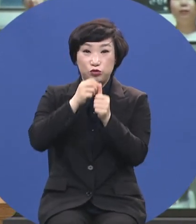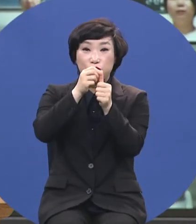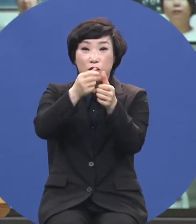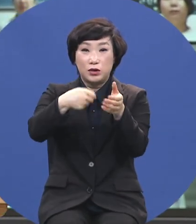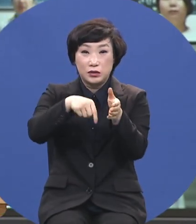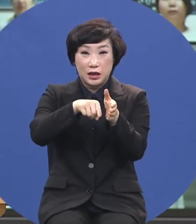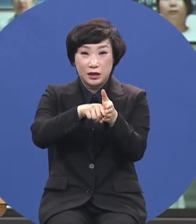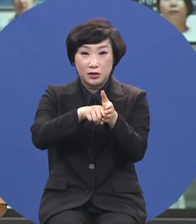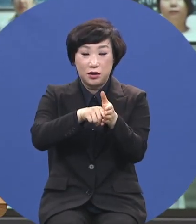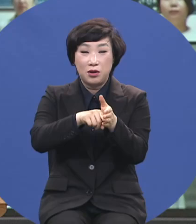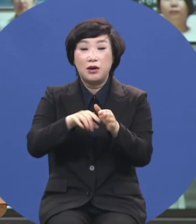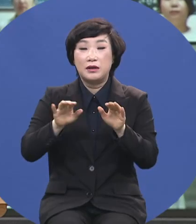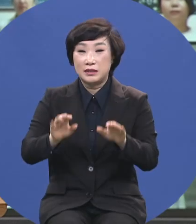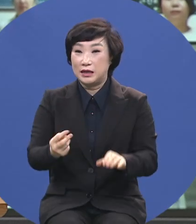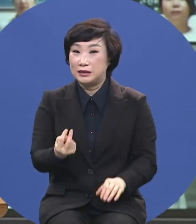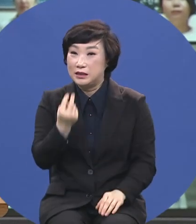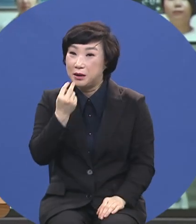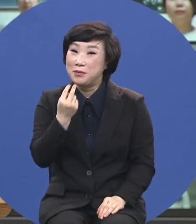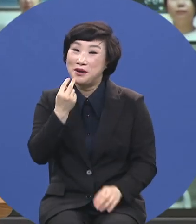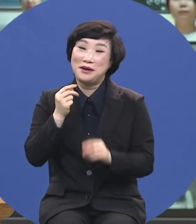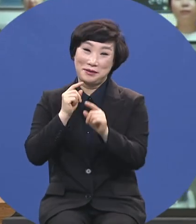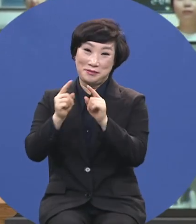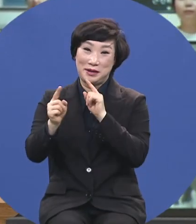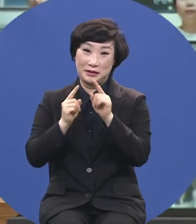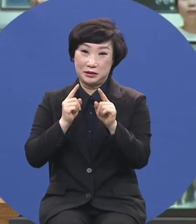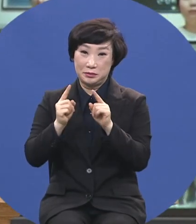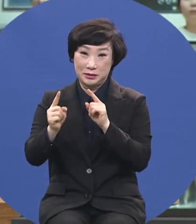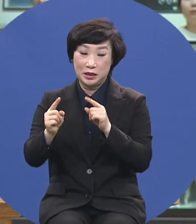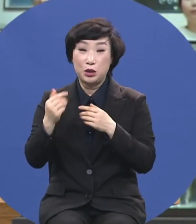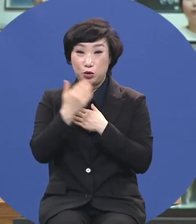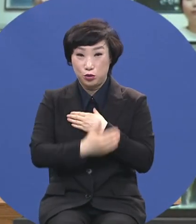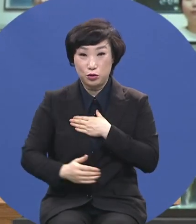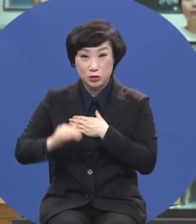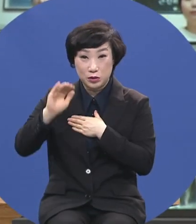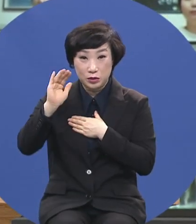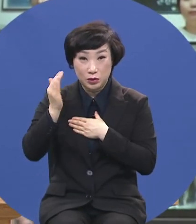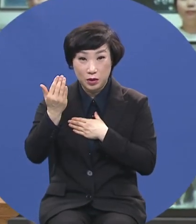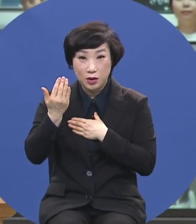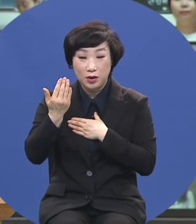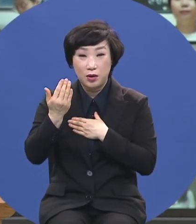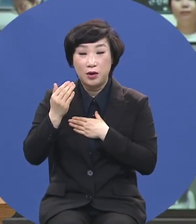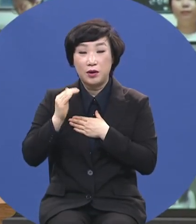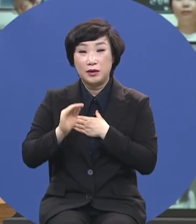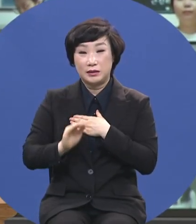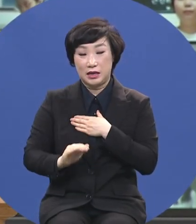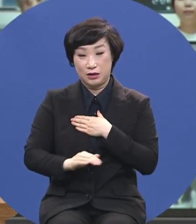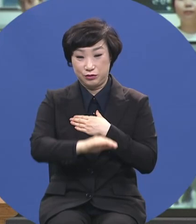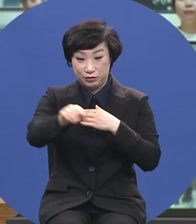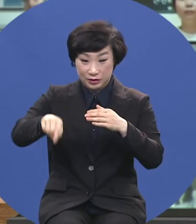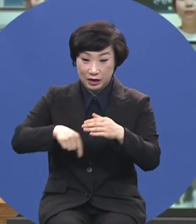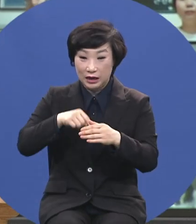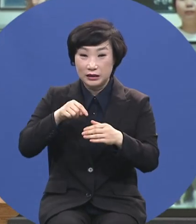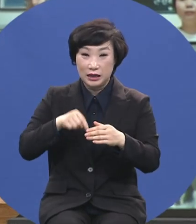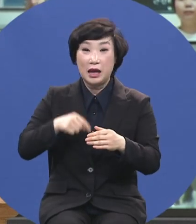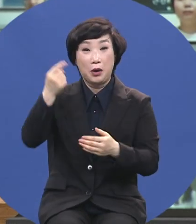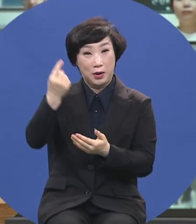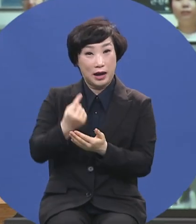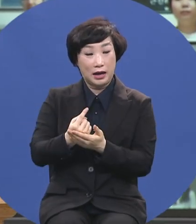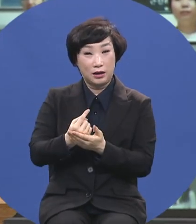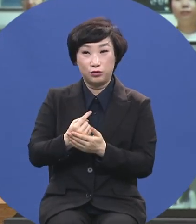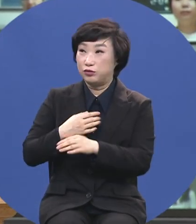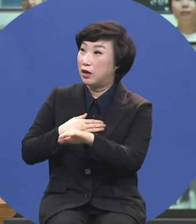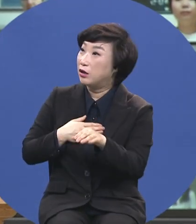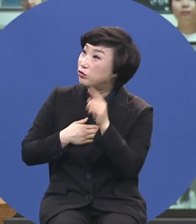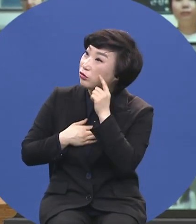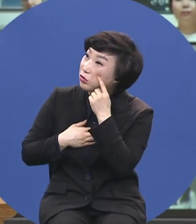구원하시고 생명의 말씀이 육신이 되어서 우리가 눈으로 볼 수 있는